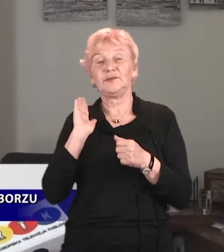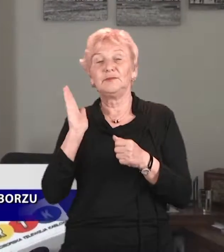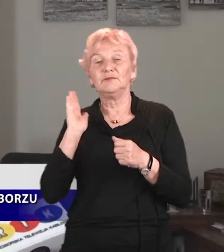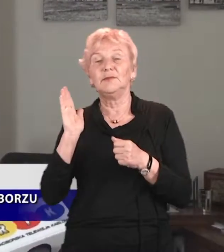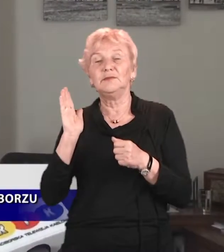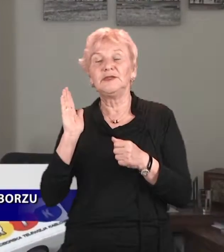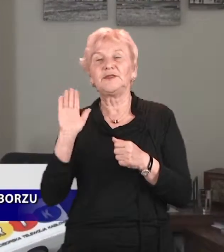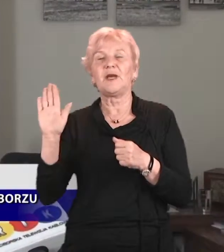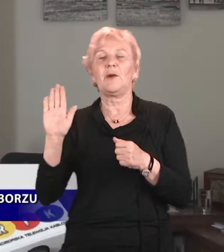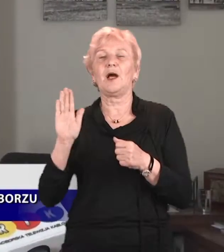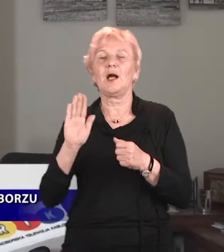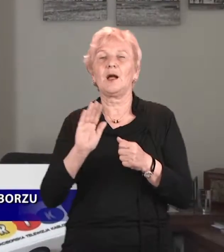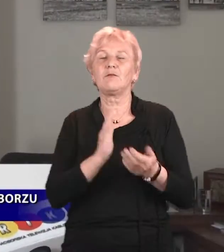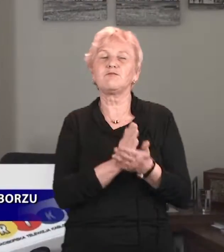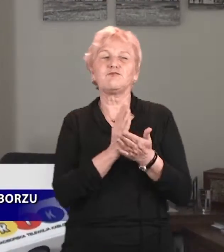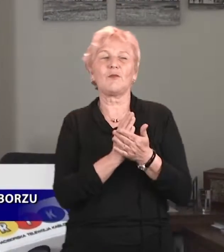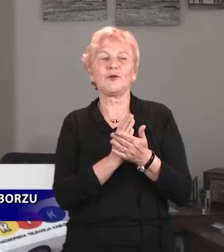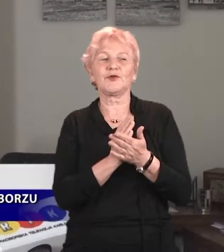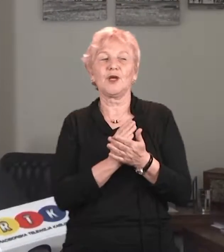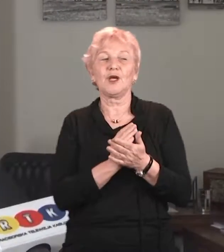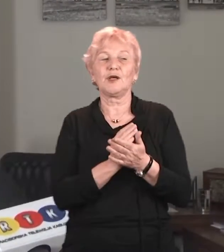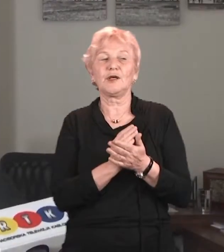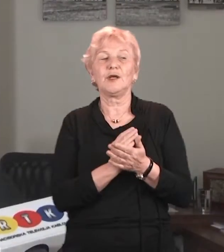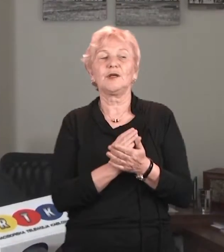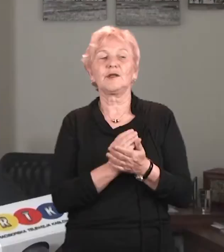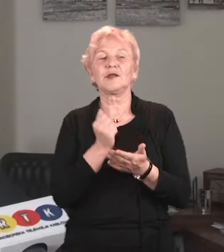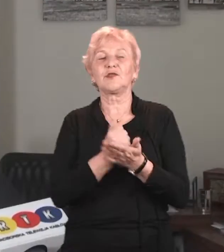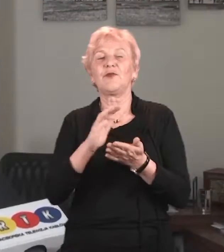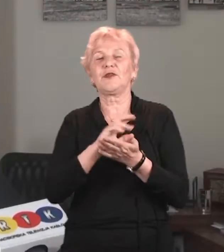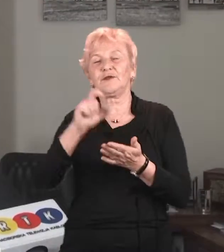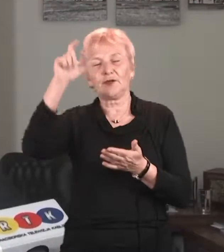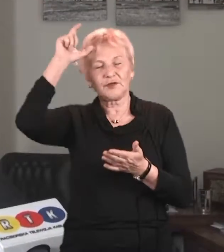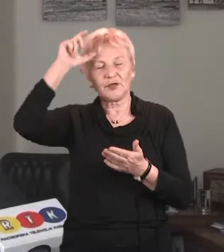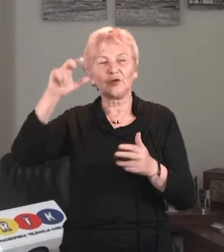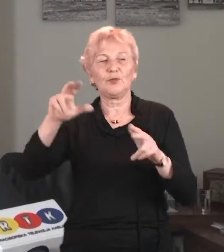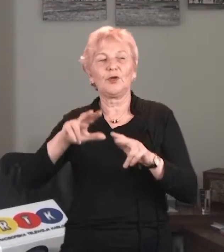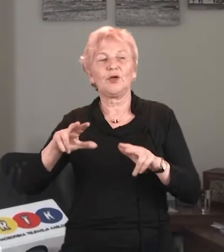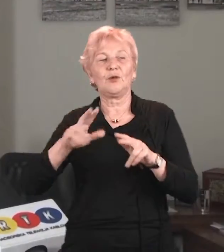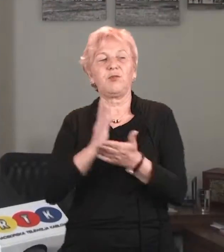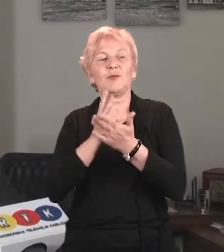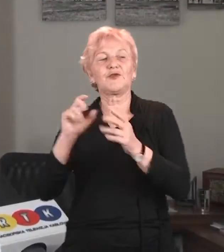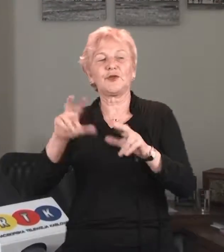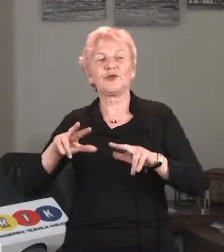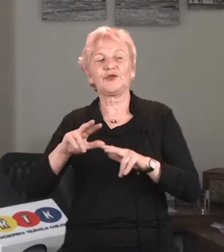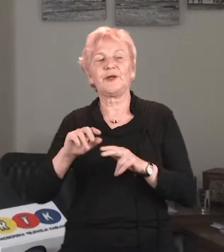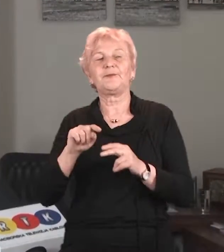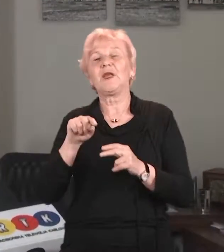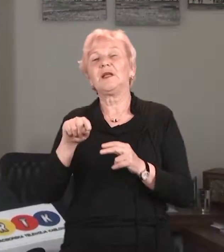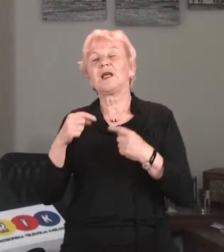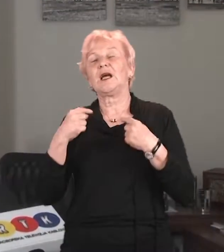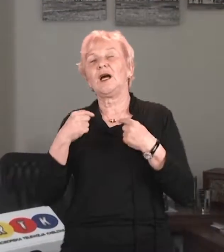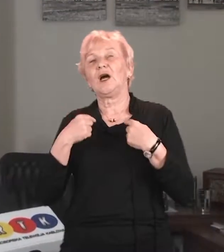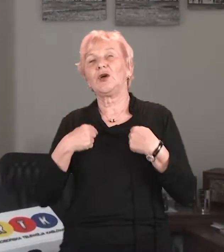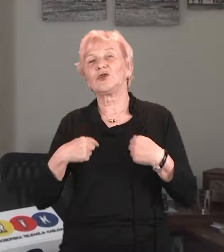rodzin zastępczych. Może się o pełnienie takiej funkcji ubiegać każdy przyzwoity człowiek, który ma odpowiednie warunki